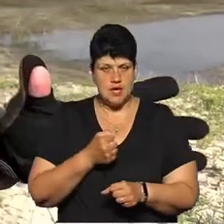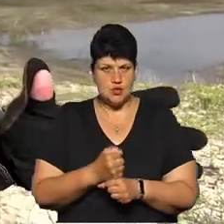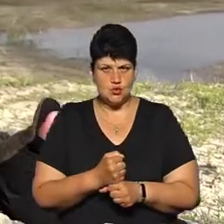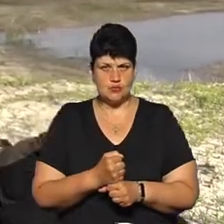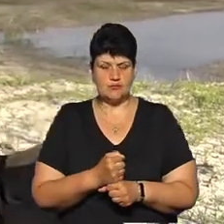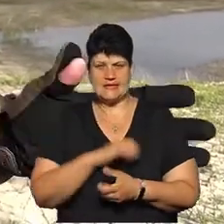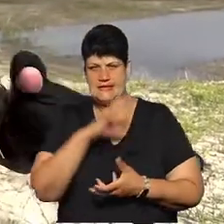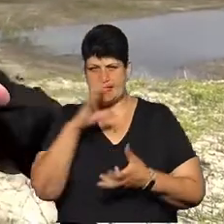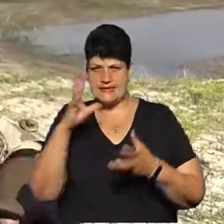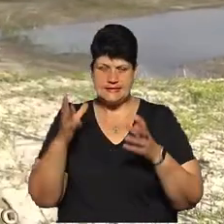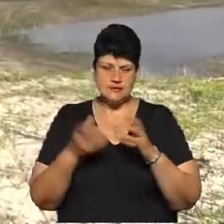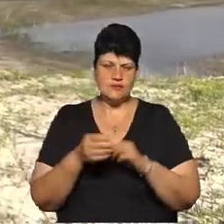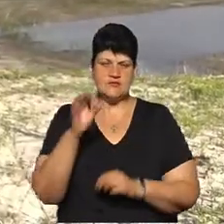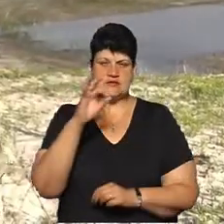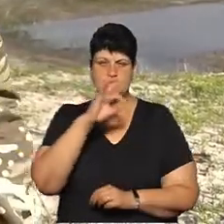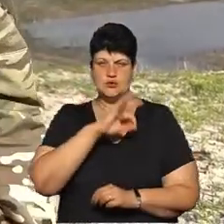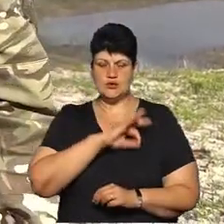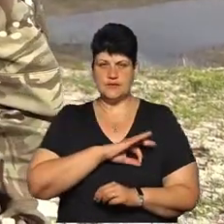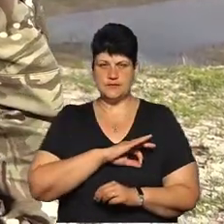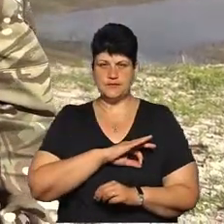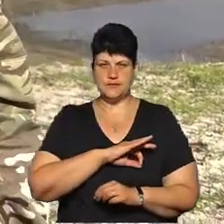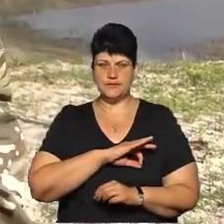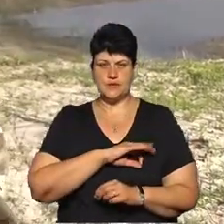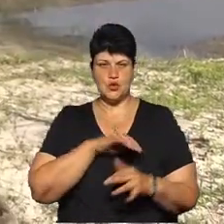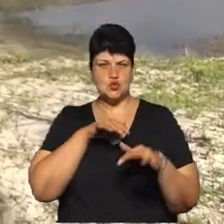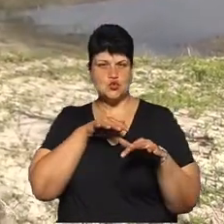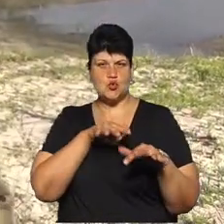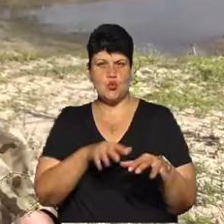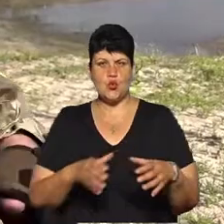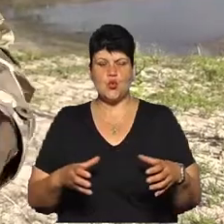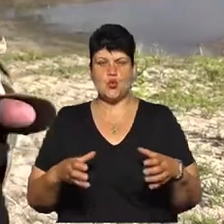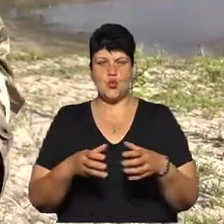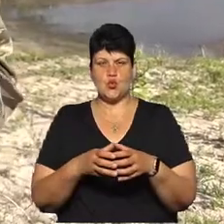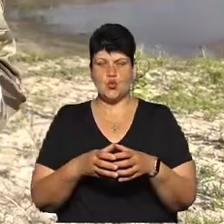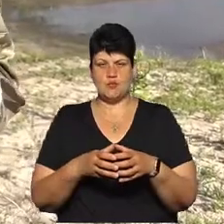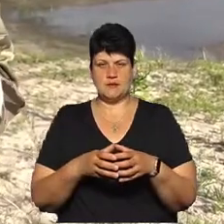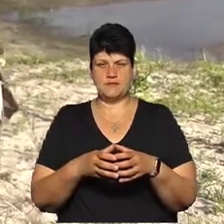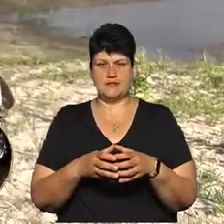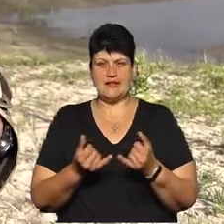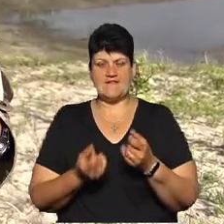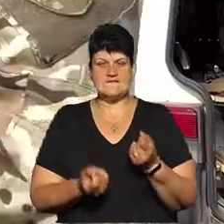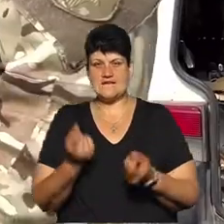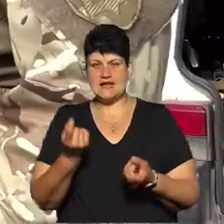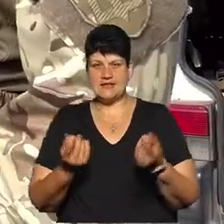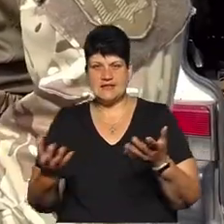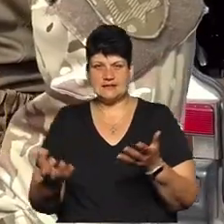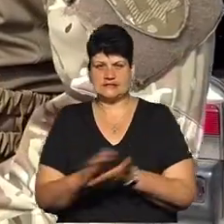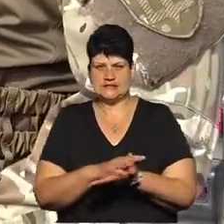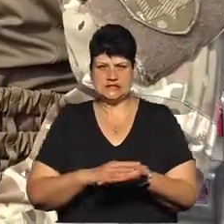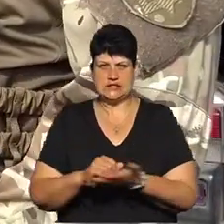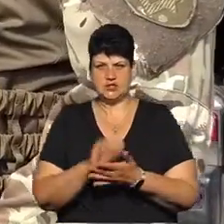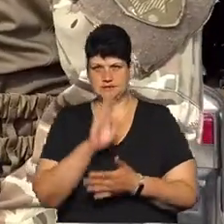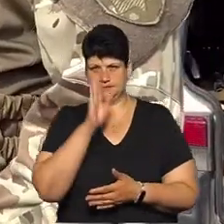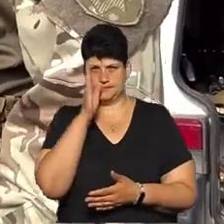загалом застосування цілої штурмової групи для знищення, для виявлення і знищення противника. Це у